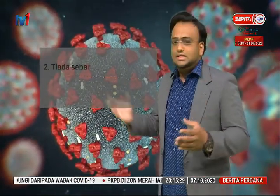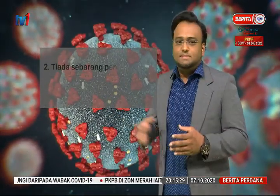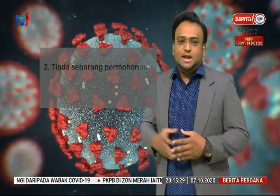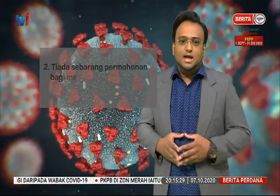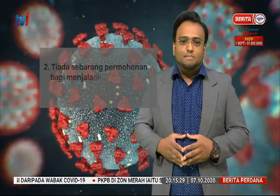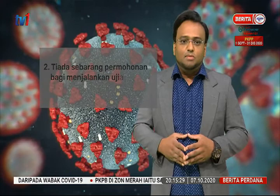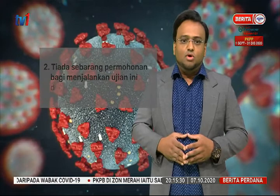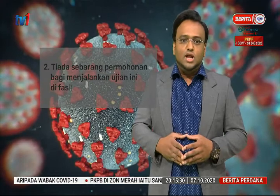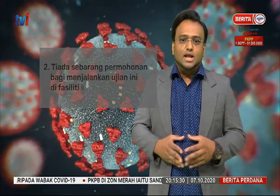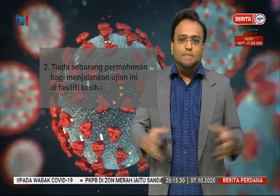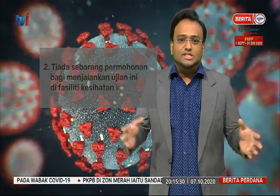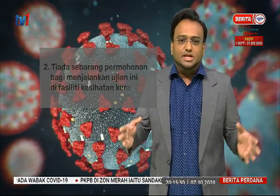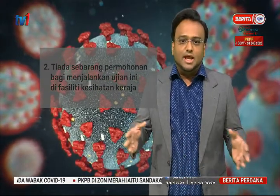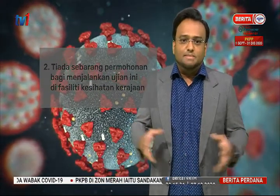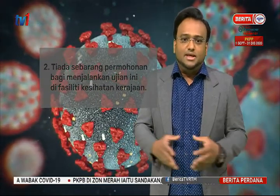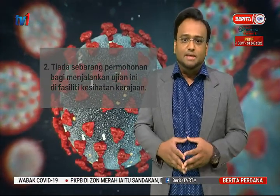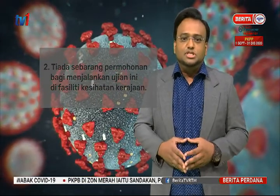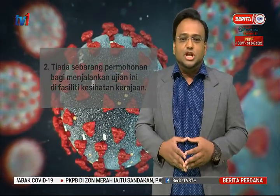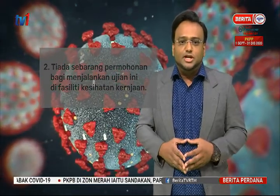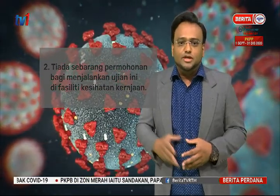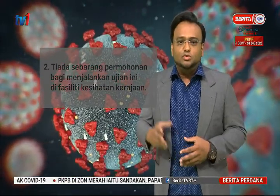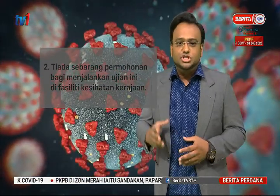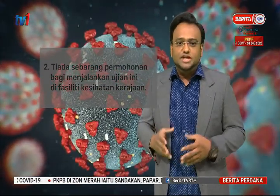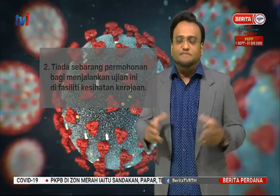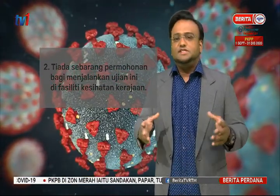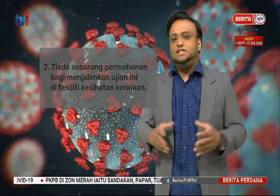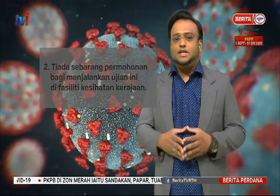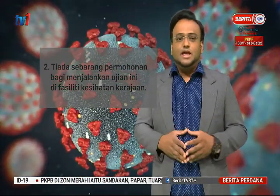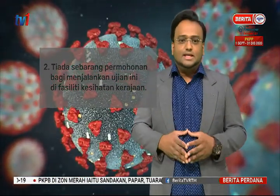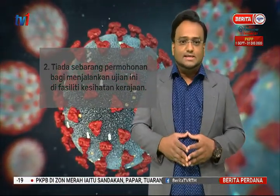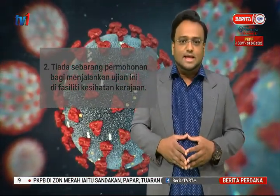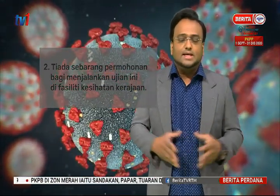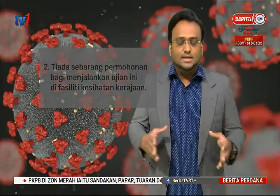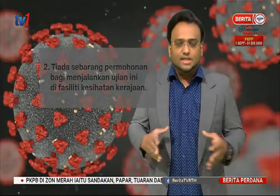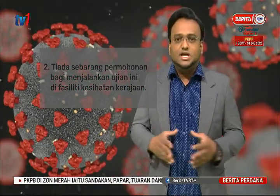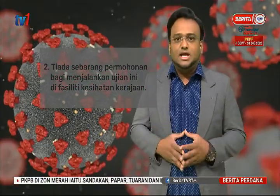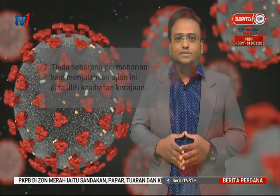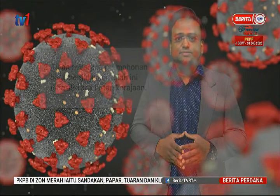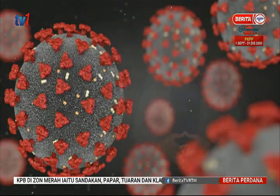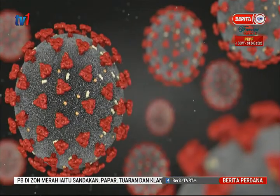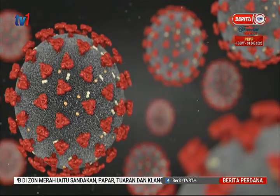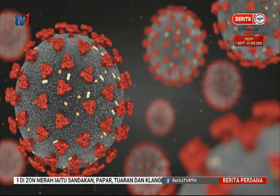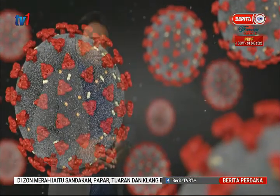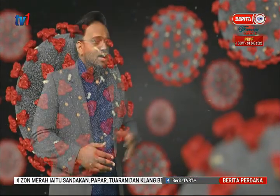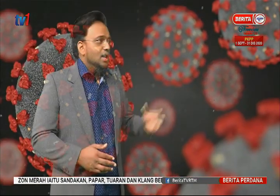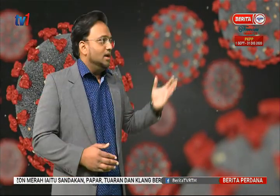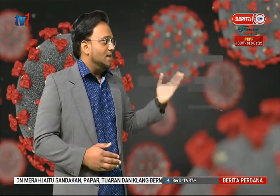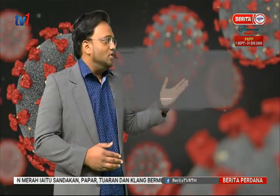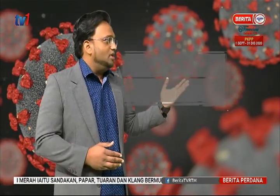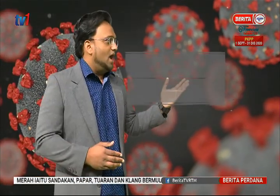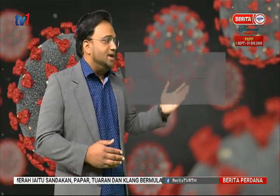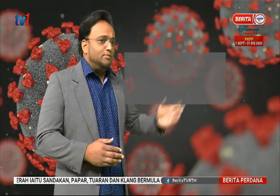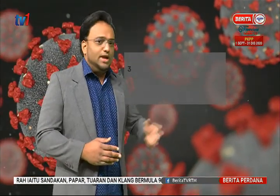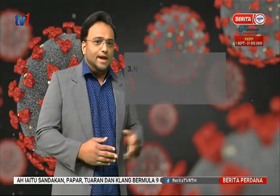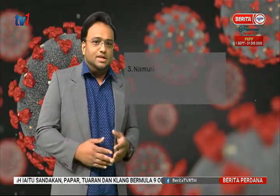Tiada sebarang permohonan persendirian bagi menjalankan ujian di fasiliti kesihatan kerajaan.